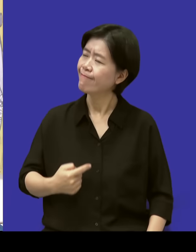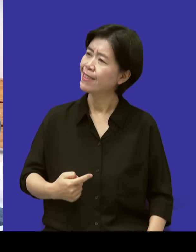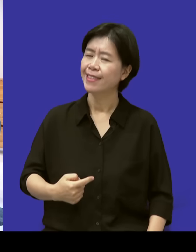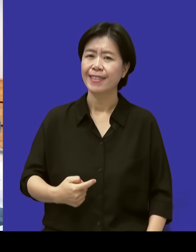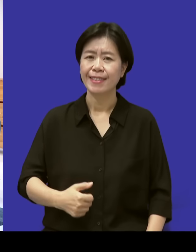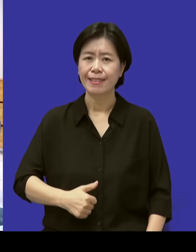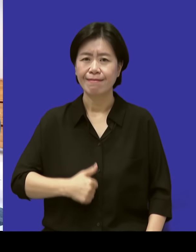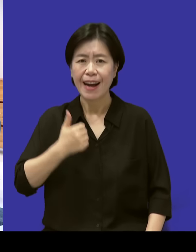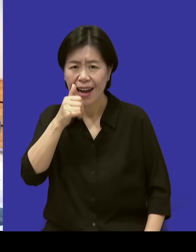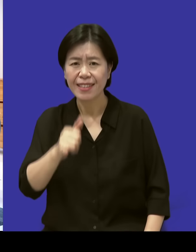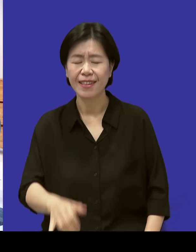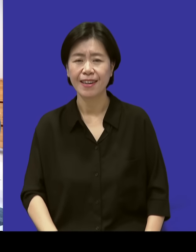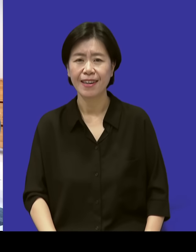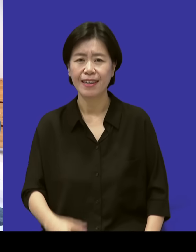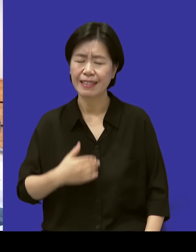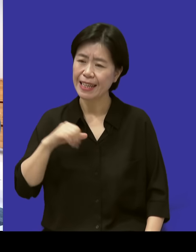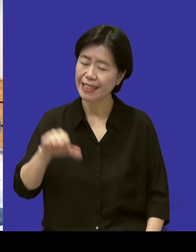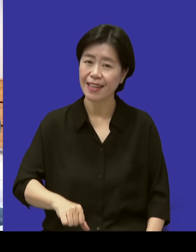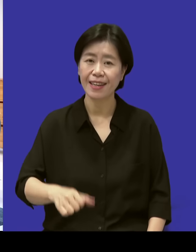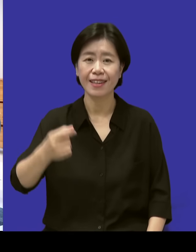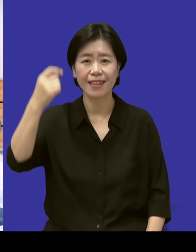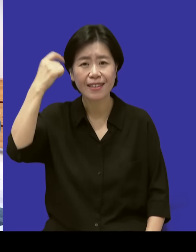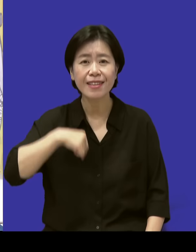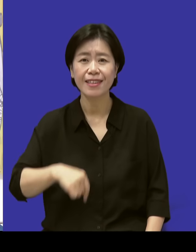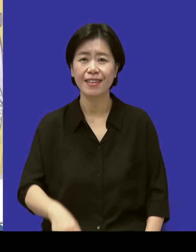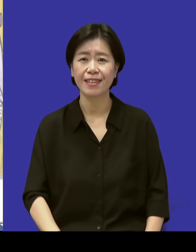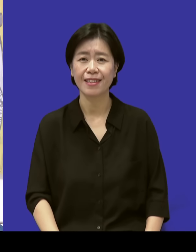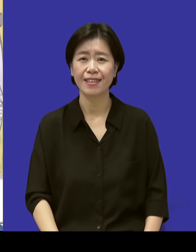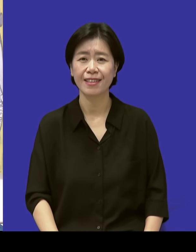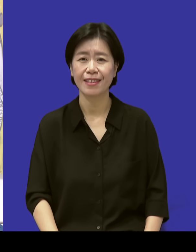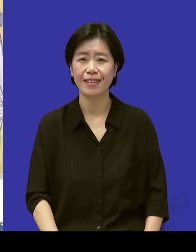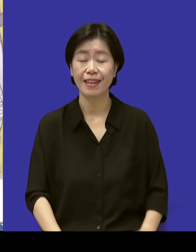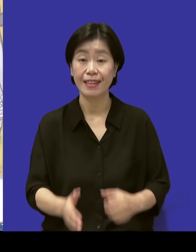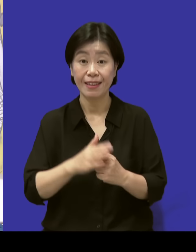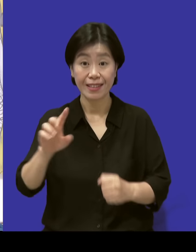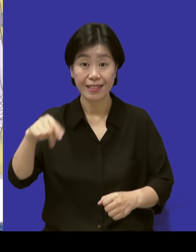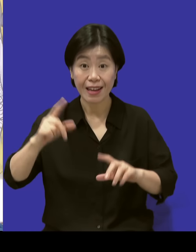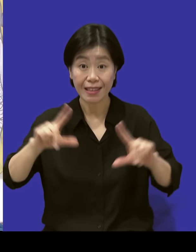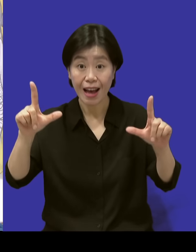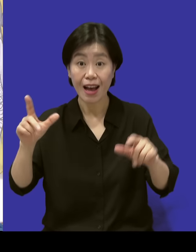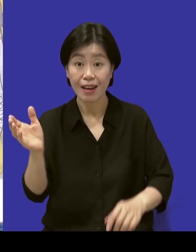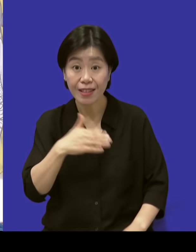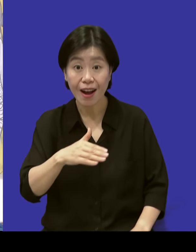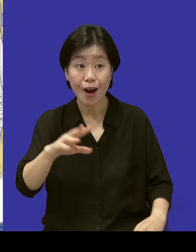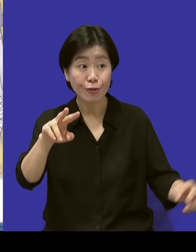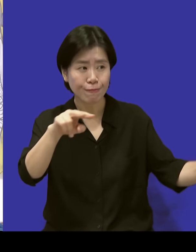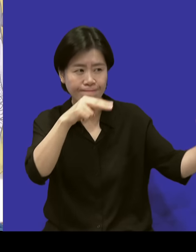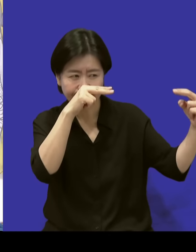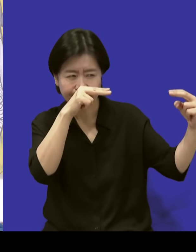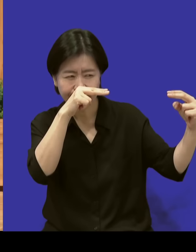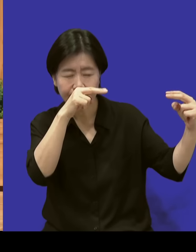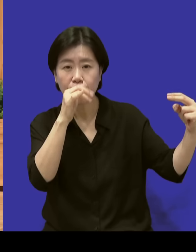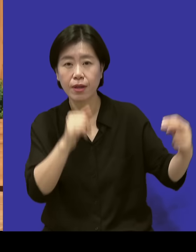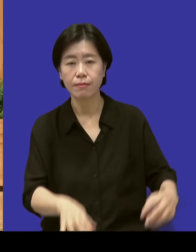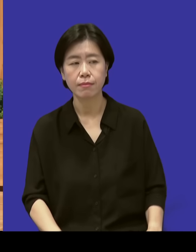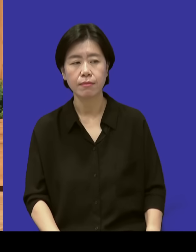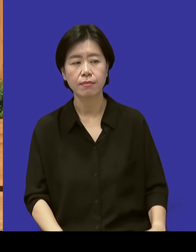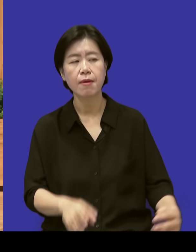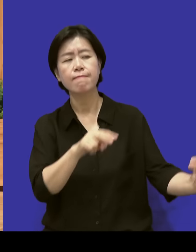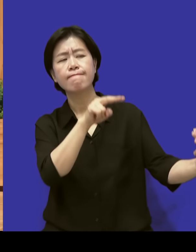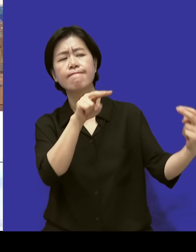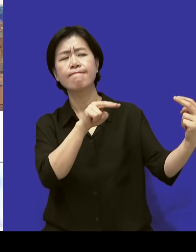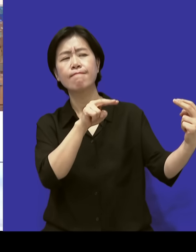눈을 피했잖아요. 네. 이제 진 것 같고. 진 것 같죠. 네. 맞아요. 그 다음부터는 안 피했어요. 안 피하고 네. 계속 봐. 막 뭘 봐요. 막 이런 식으로 네.